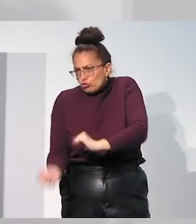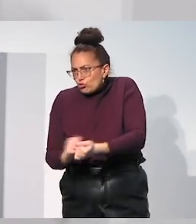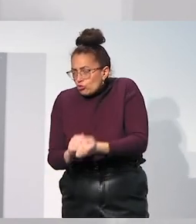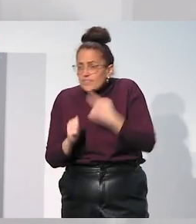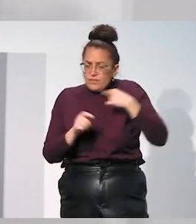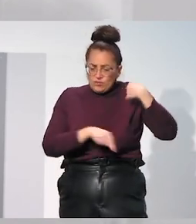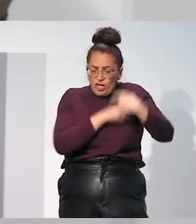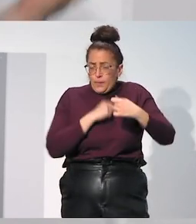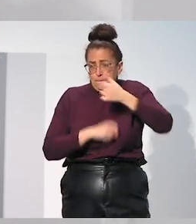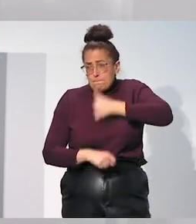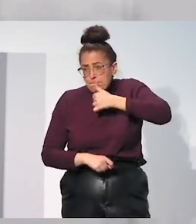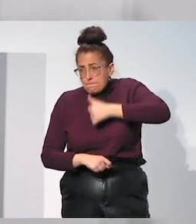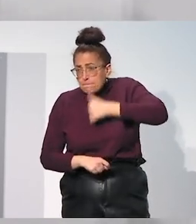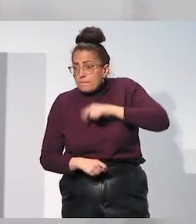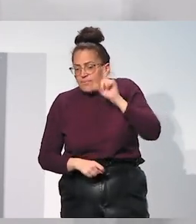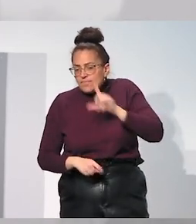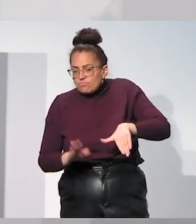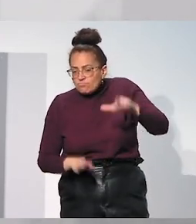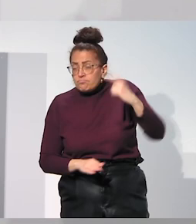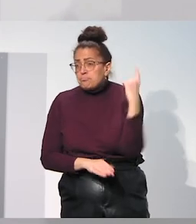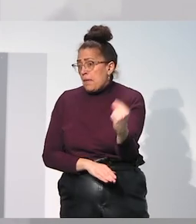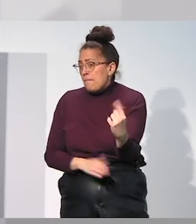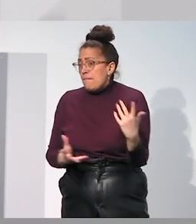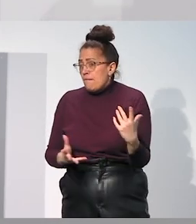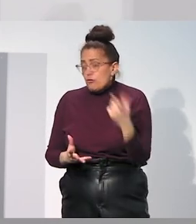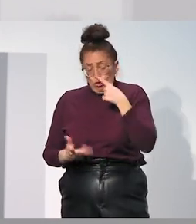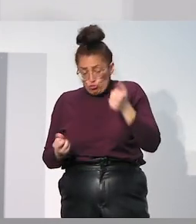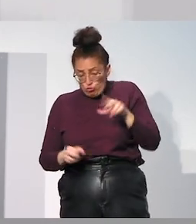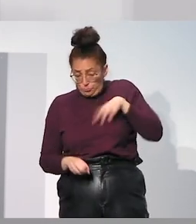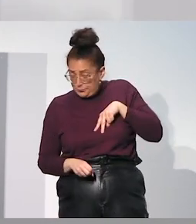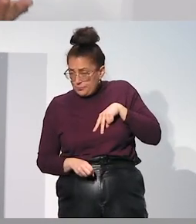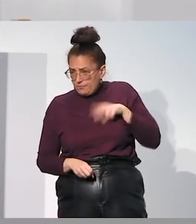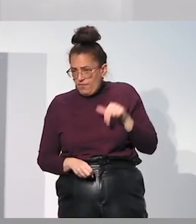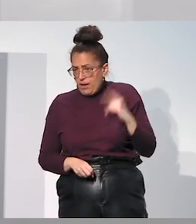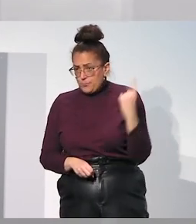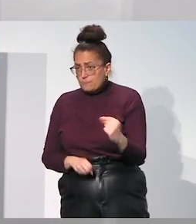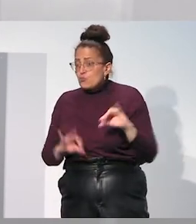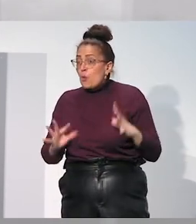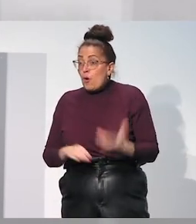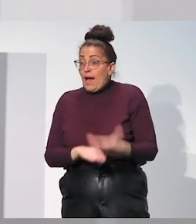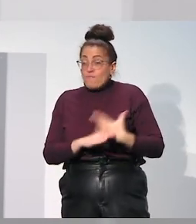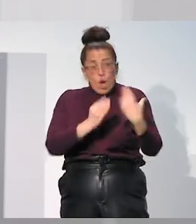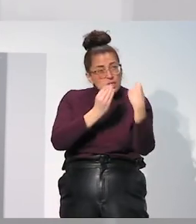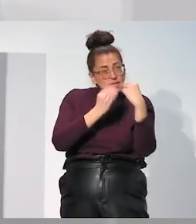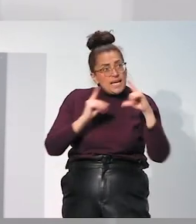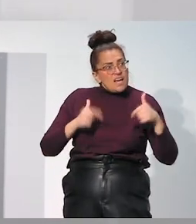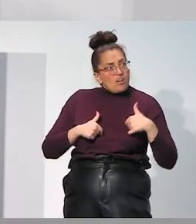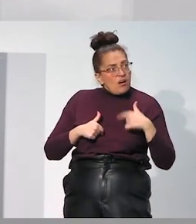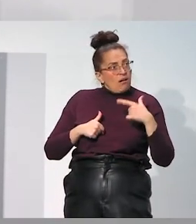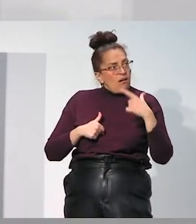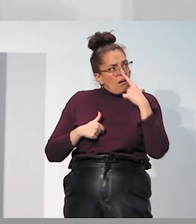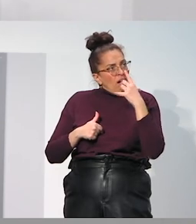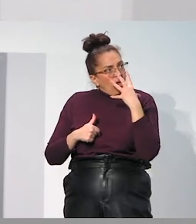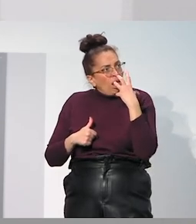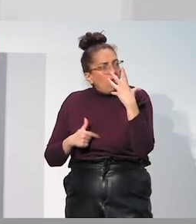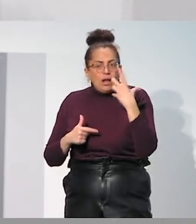générations, hein. Les filles sont parties. Hein. Et celles-là, les siennes, elles vont partir par l'école. Et si ça continue, si transmission